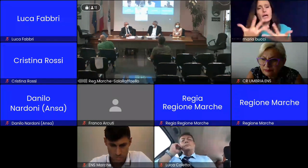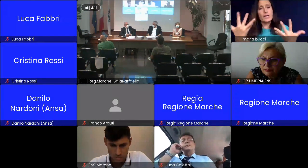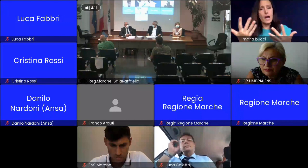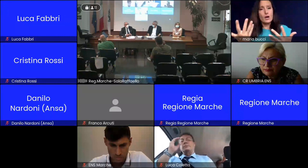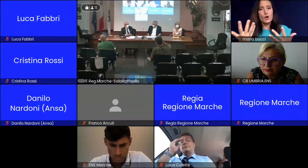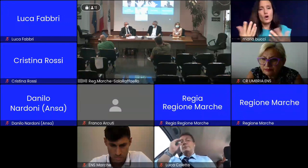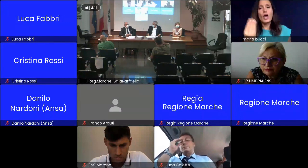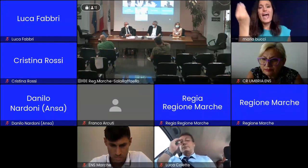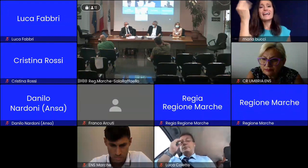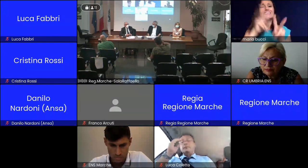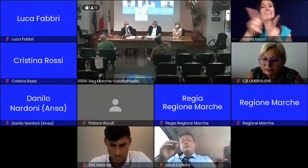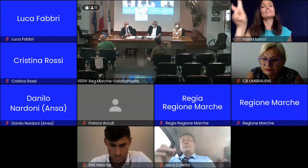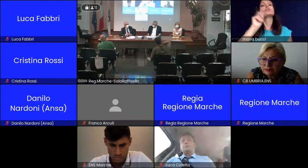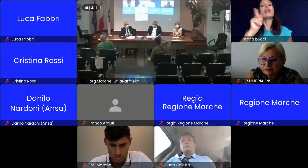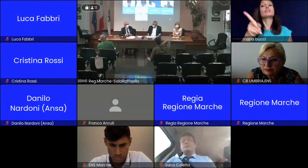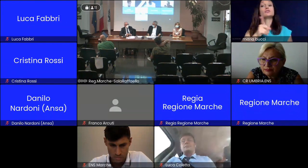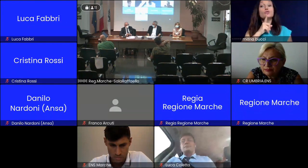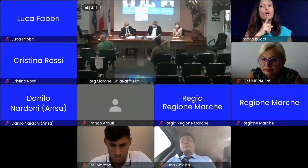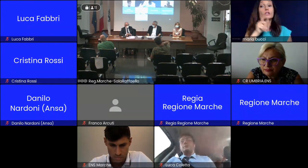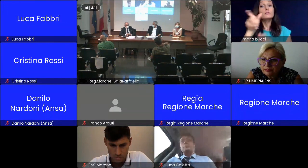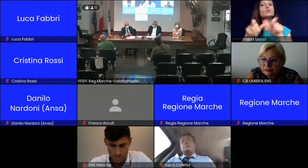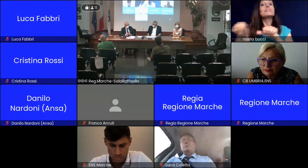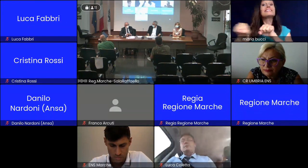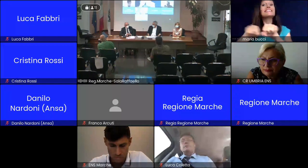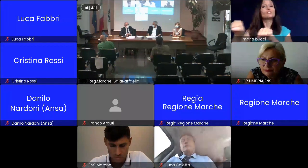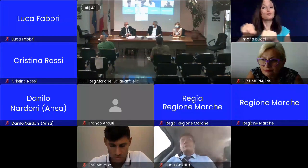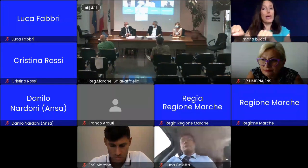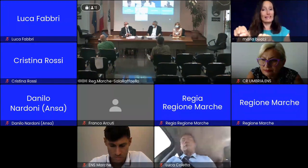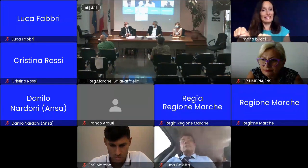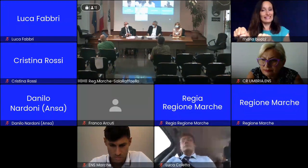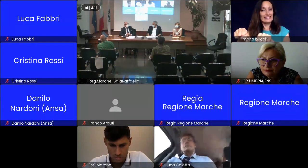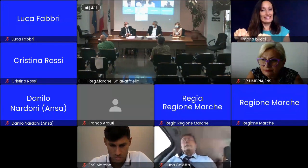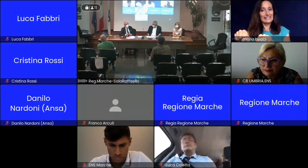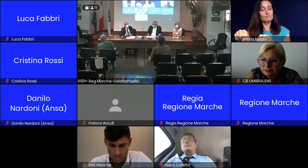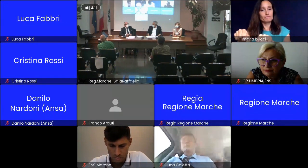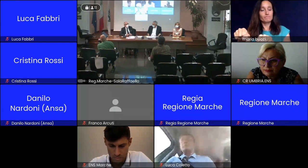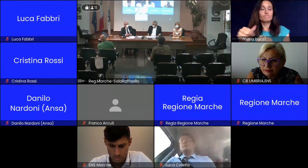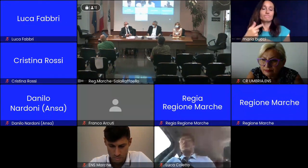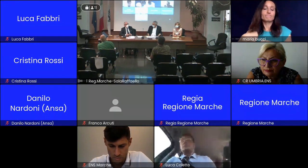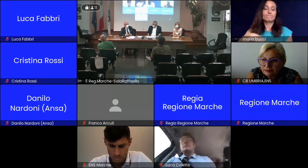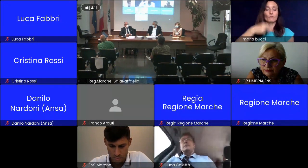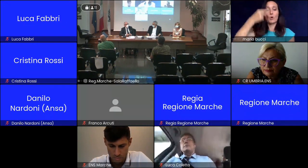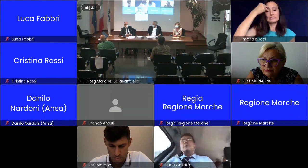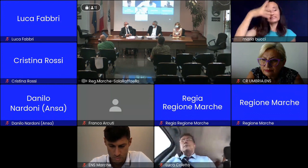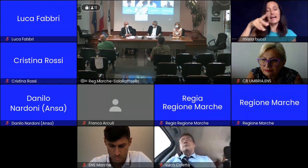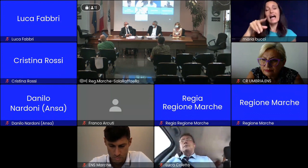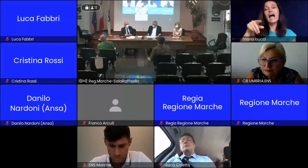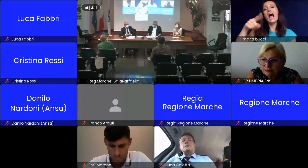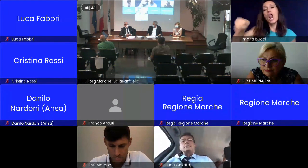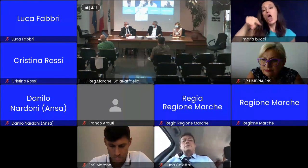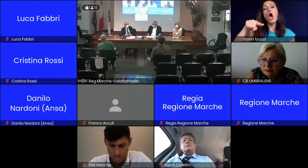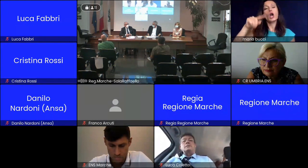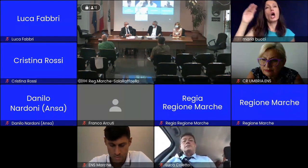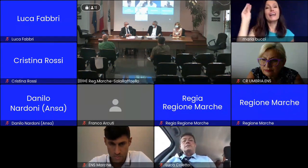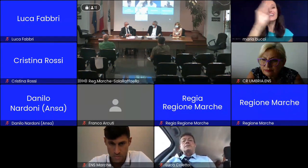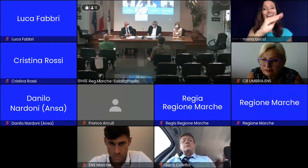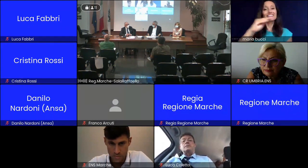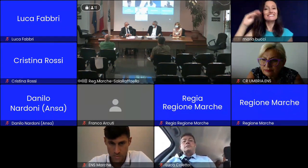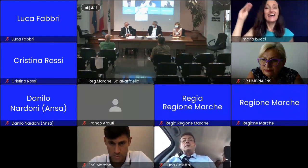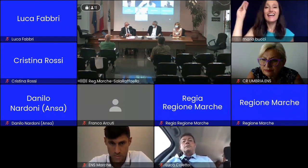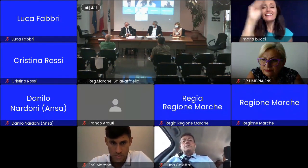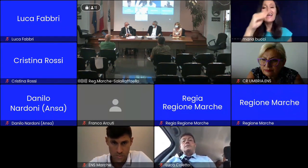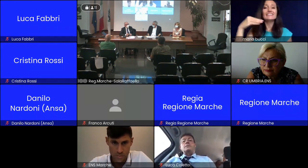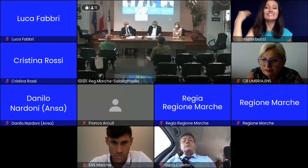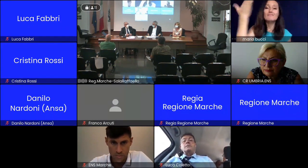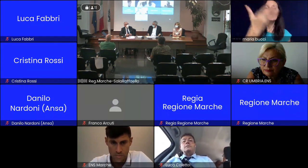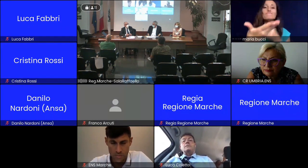sappiamo certamente che molto spesso le loro istanze non hanno trovato accoglimento, no? Per tutta una serie di